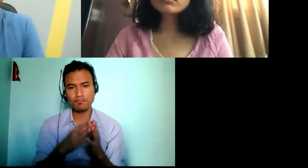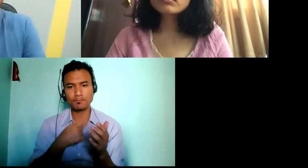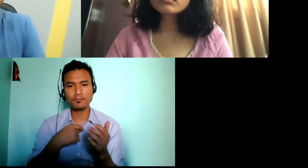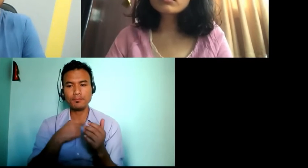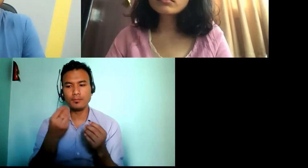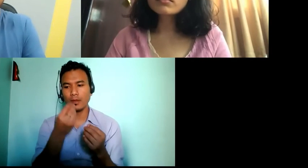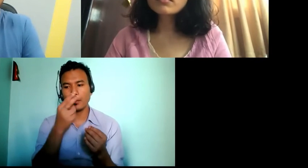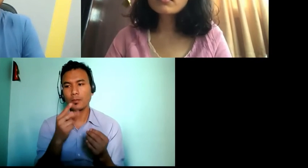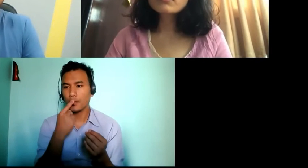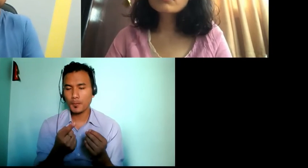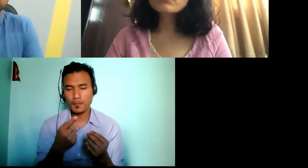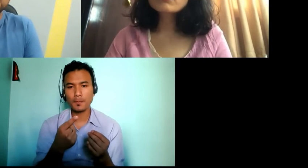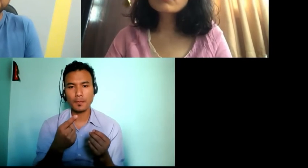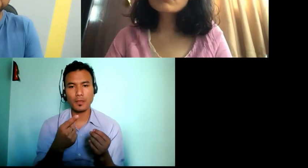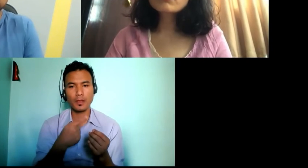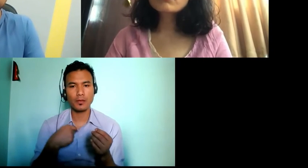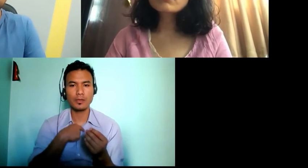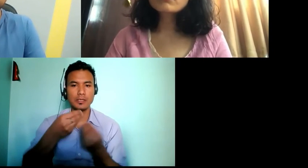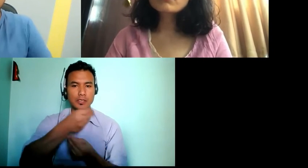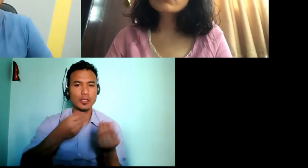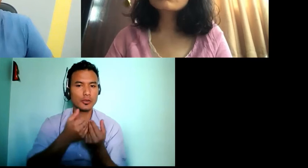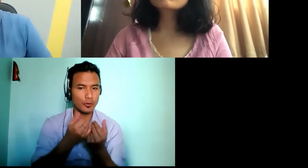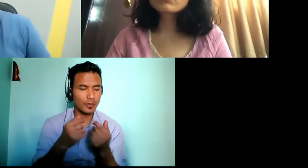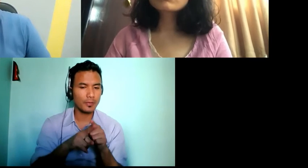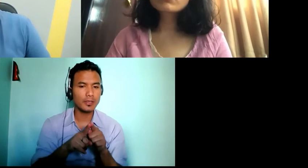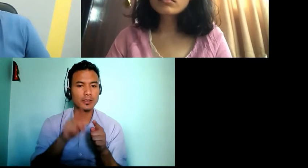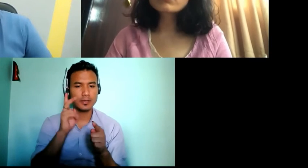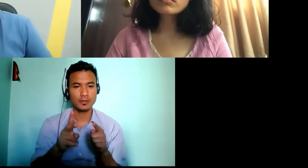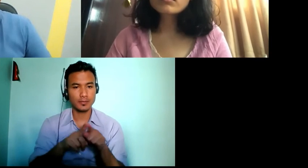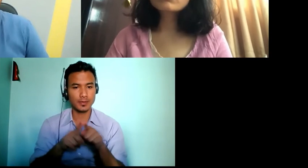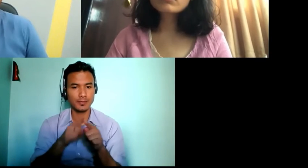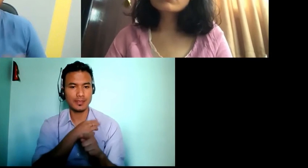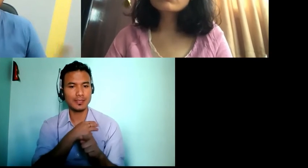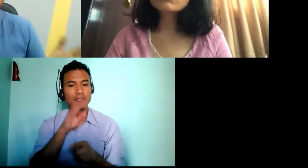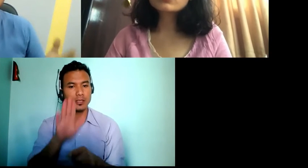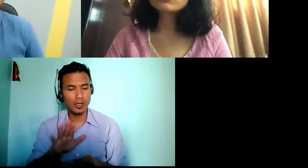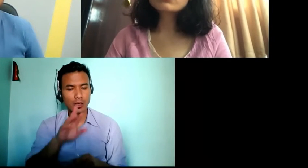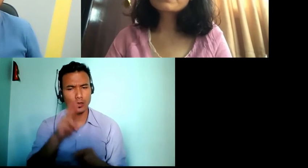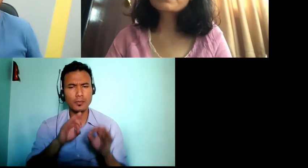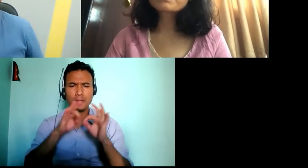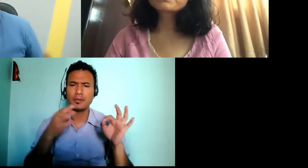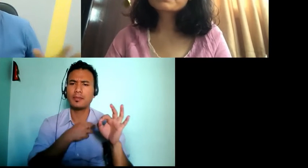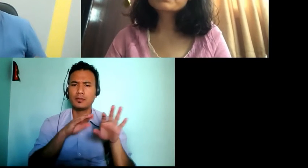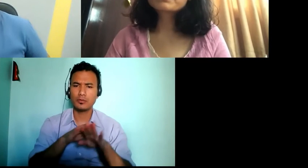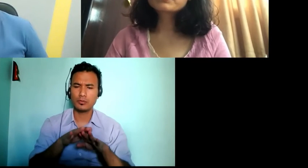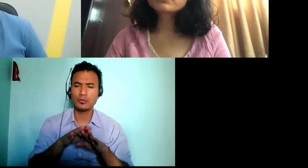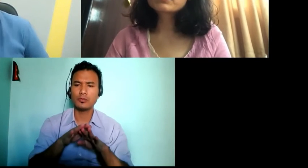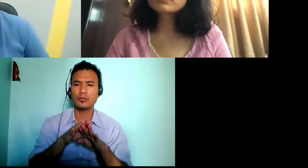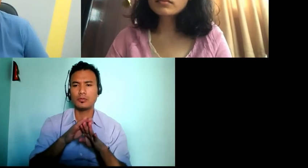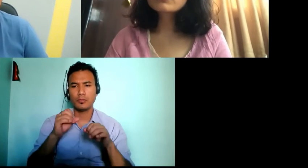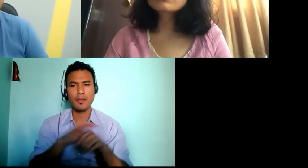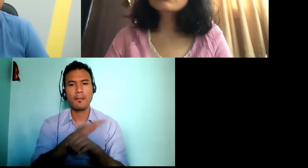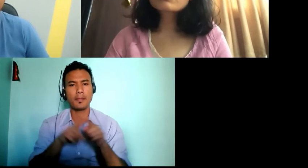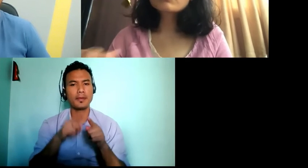केही भयो भने भन्नु भनेर आफ्नो नम्बर सेयर गरेर चाहिँ अलिकति सेयर गर्न खालको मेन्टालिटीको मान्छे पनि देखिन्छ, विभिन्न खालको मान्छेमा देखिन्छ, विभिन्न खालको प्रभावहरू